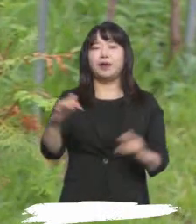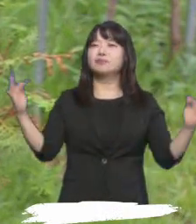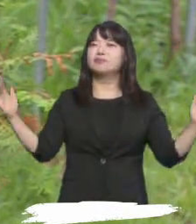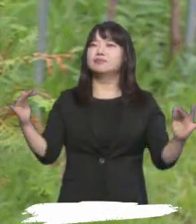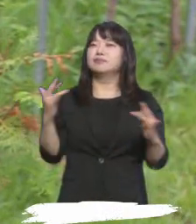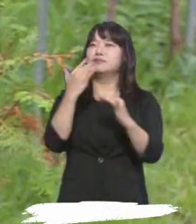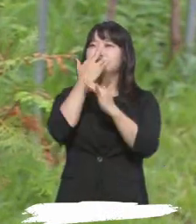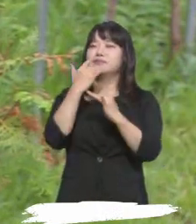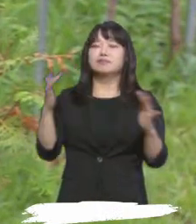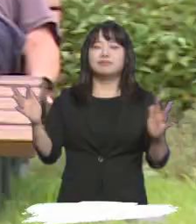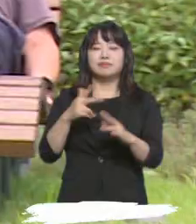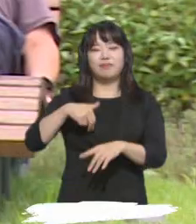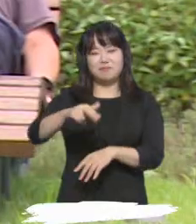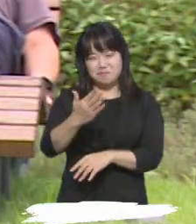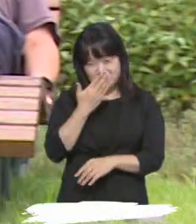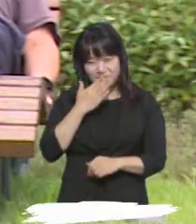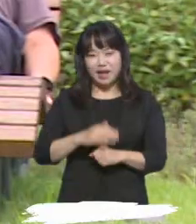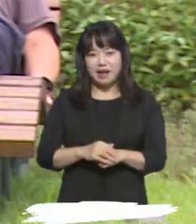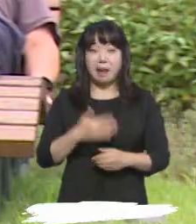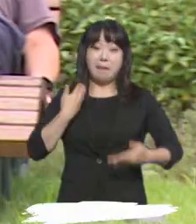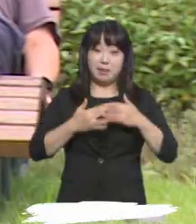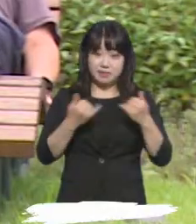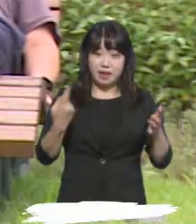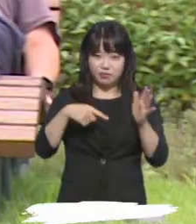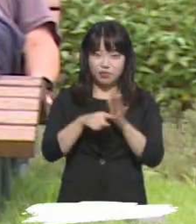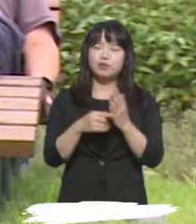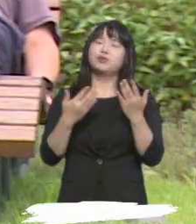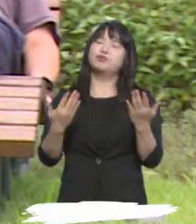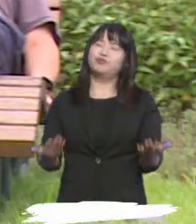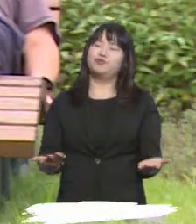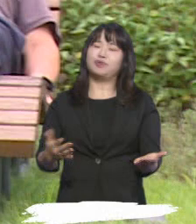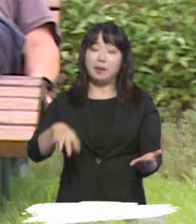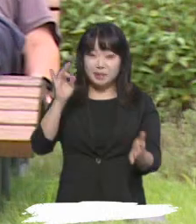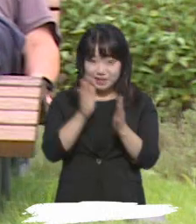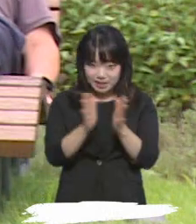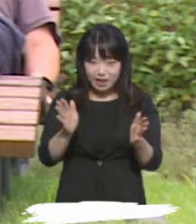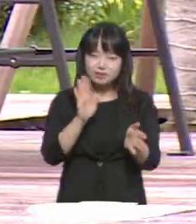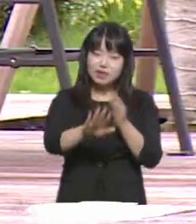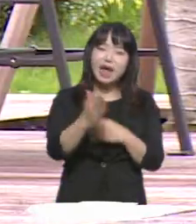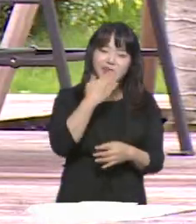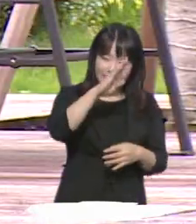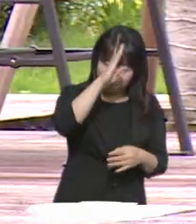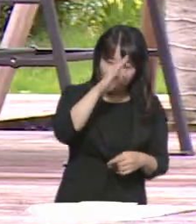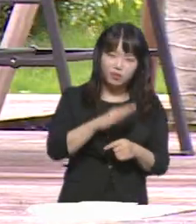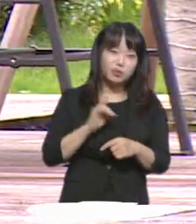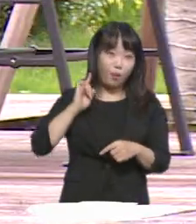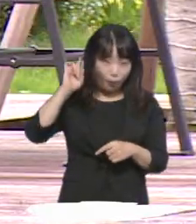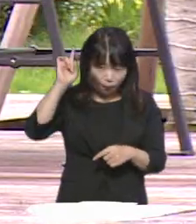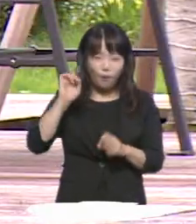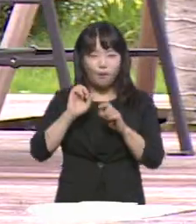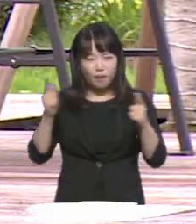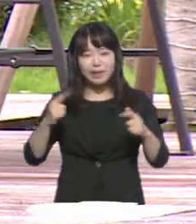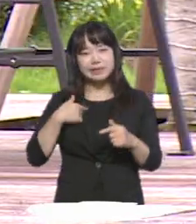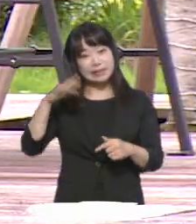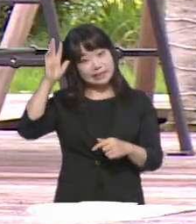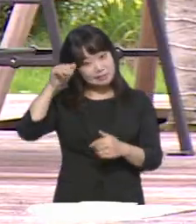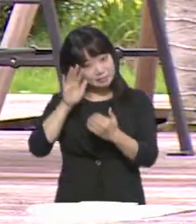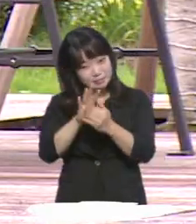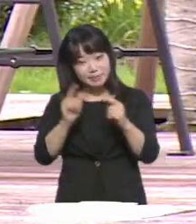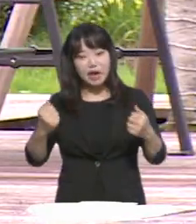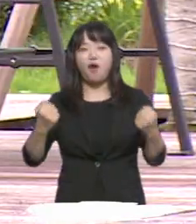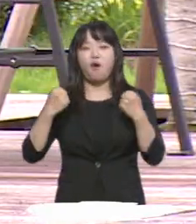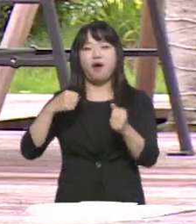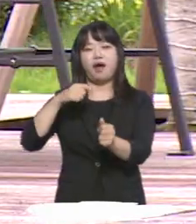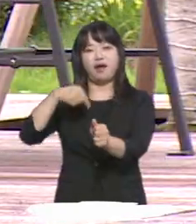겁니다. 바쁜 현대인들을 위한 휴식을 시작으로 당뇨와 고혈압 대상 치유, 치매 예방을 위한